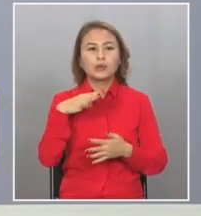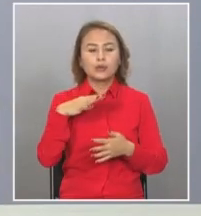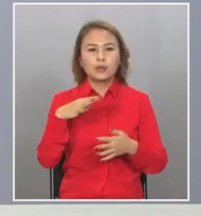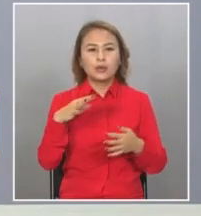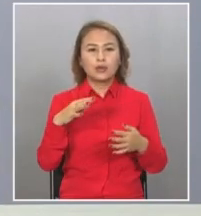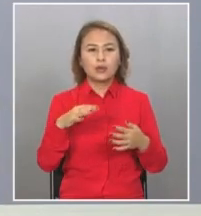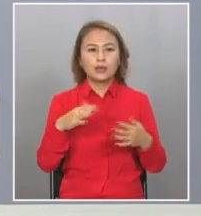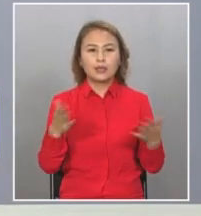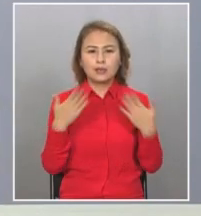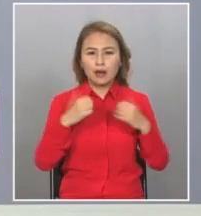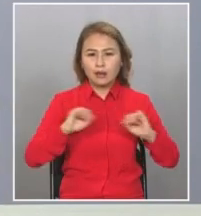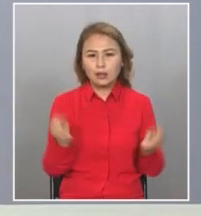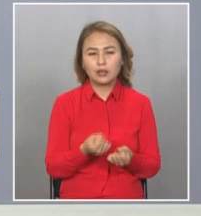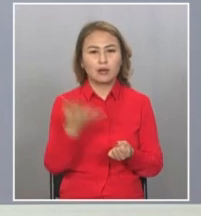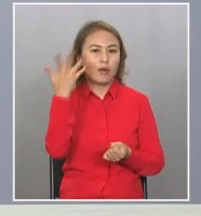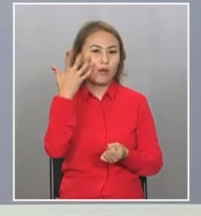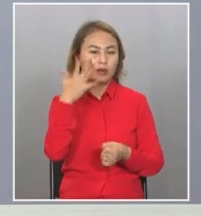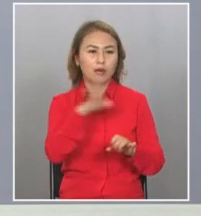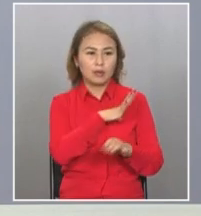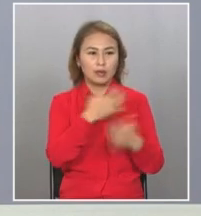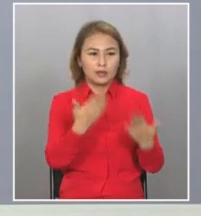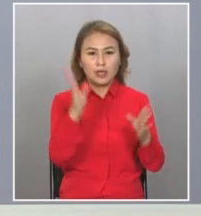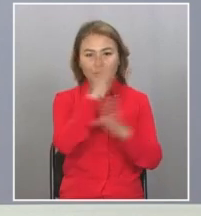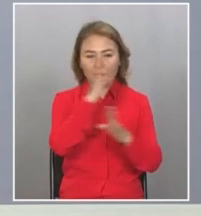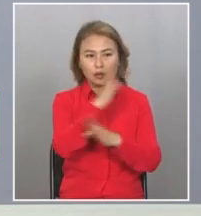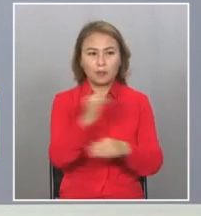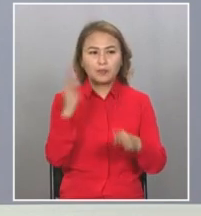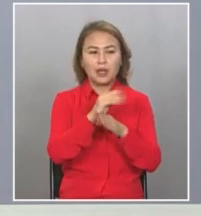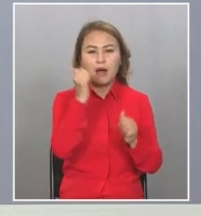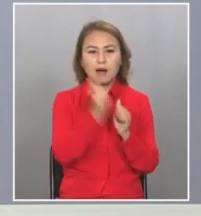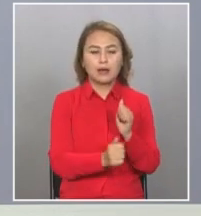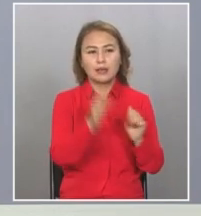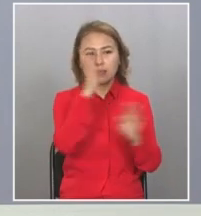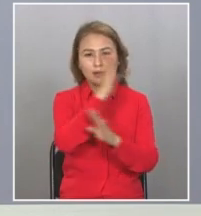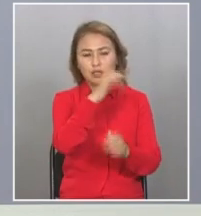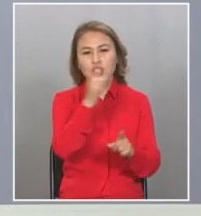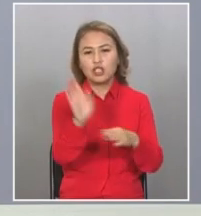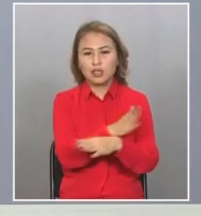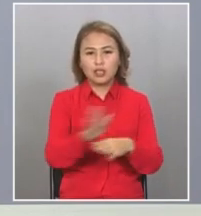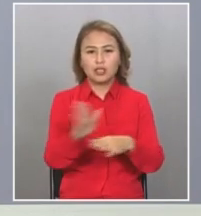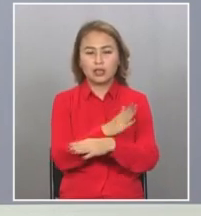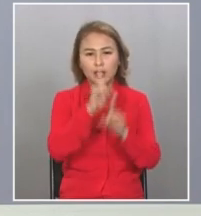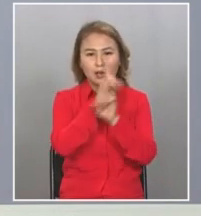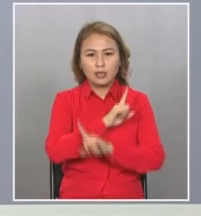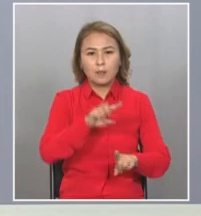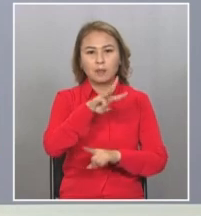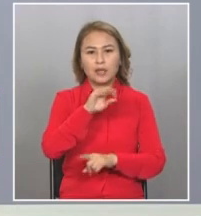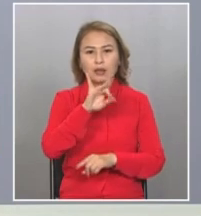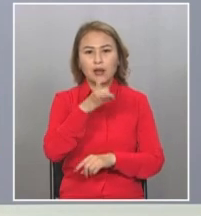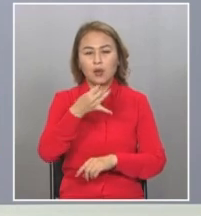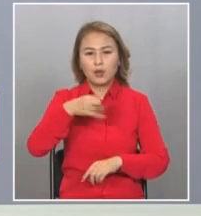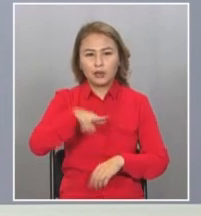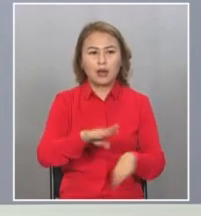салқын, аязды, суық ауа қалыптасқан. Бұл әрқайсысы климаттың жеке-жеке ерекшеліктері, метеорологиялық